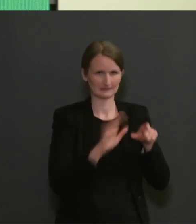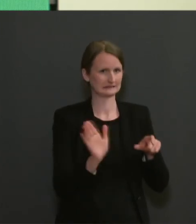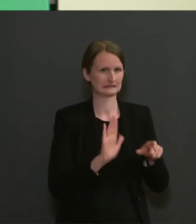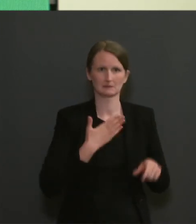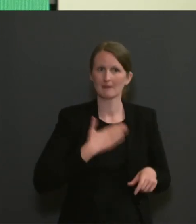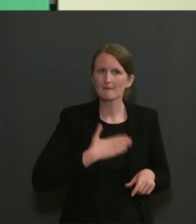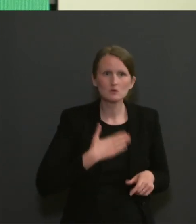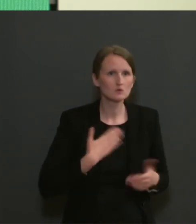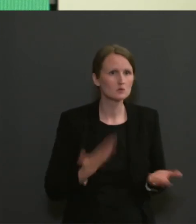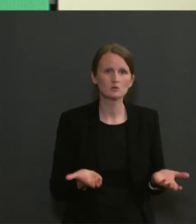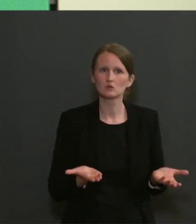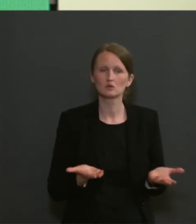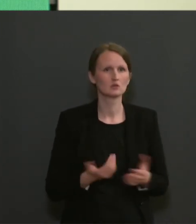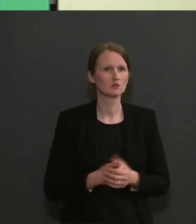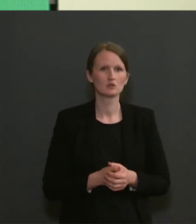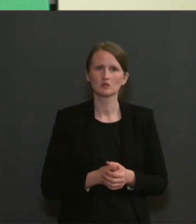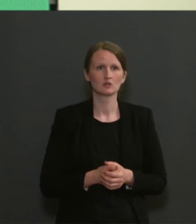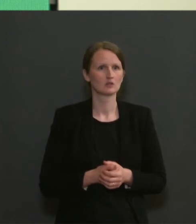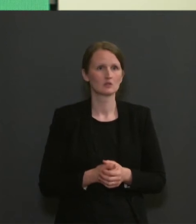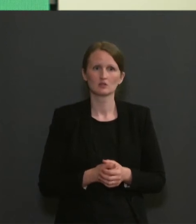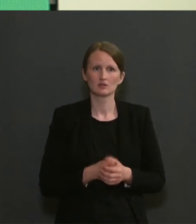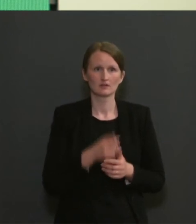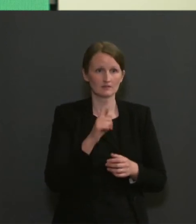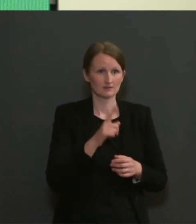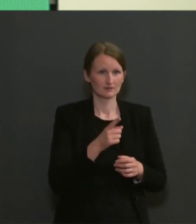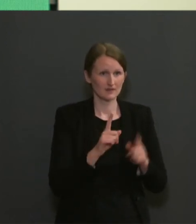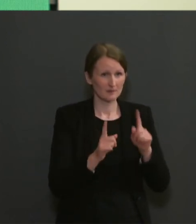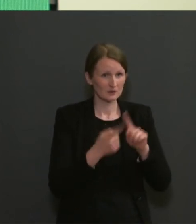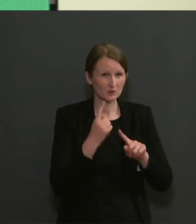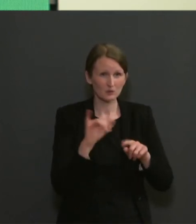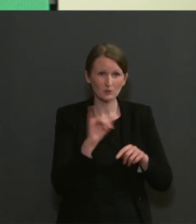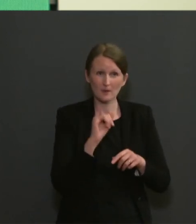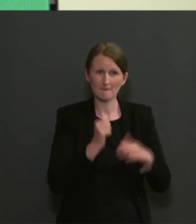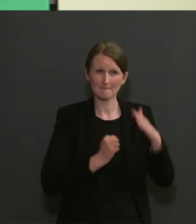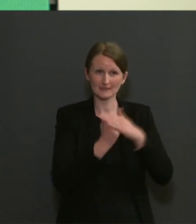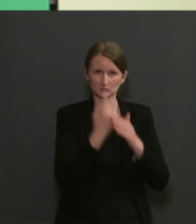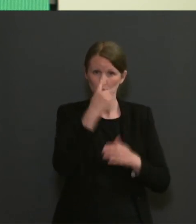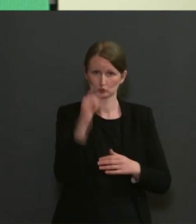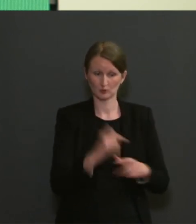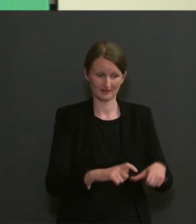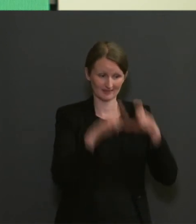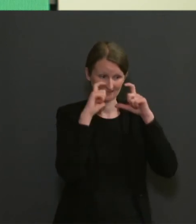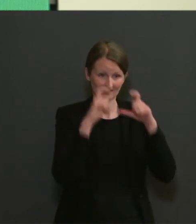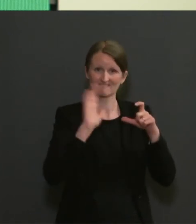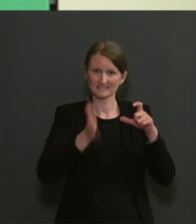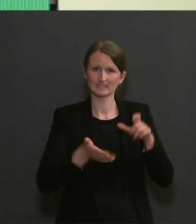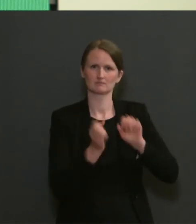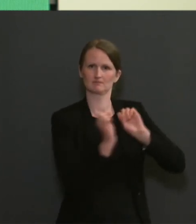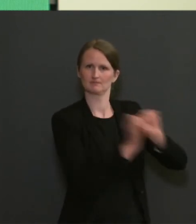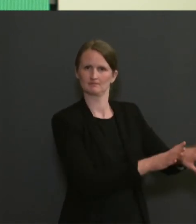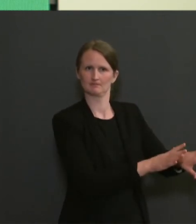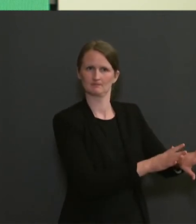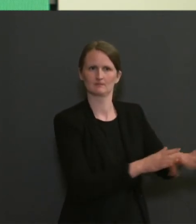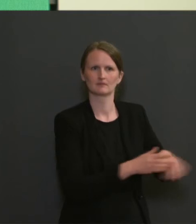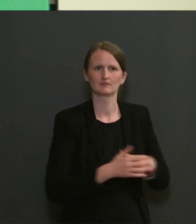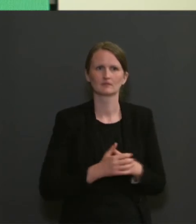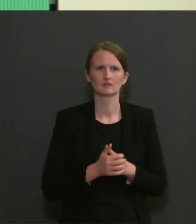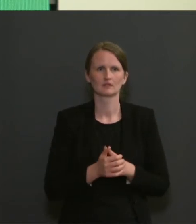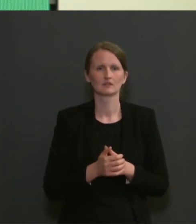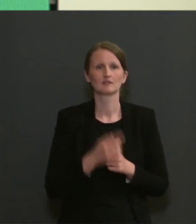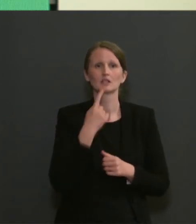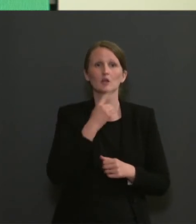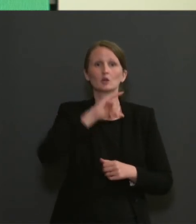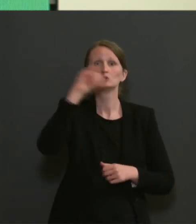conditions paisibles d'emploi, une journée d'emploi. Conditions paisibles d'emploi, c'est vous ne parlez pratiquement pas, vous ne transpirez